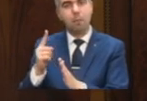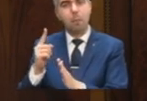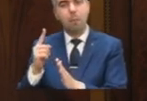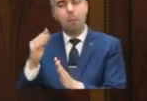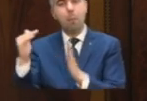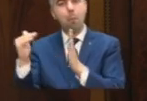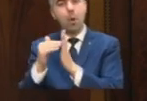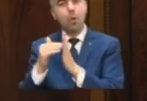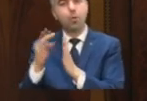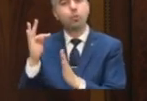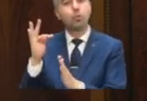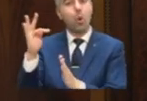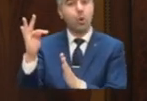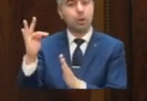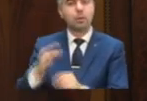ان في نفس